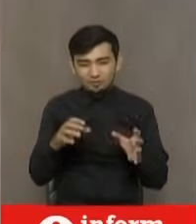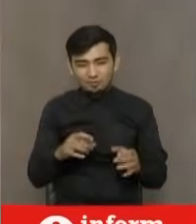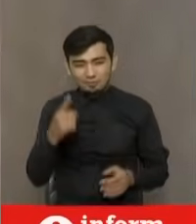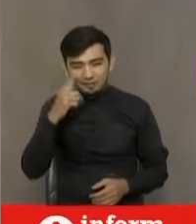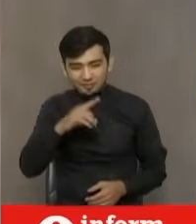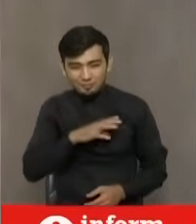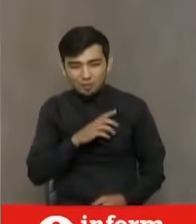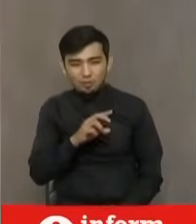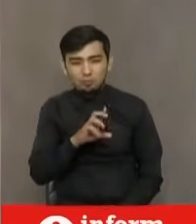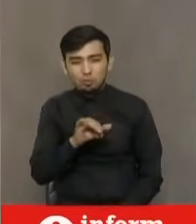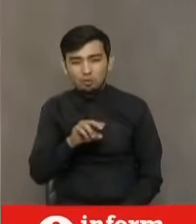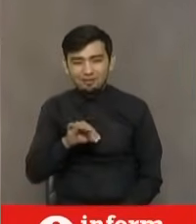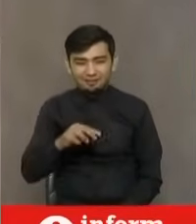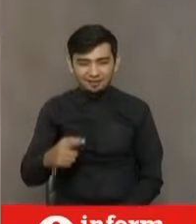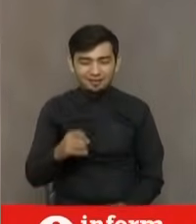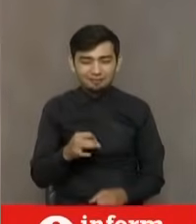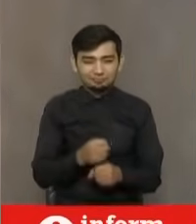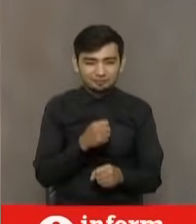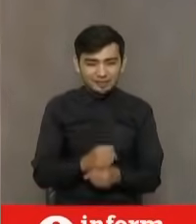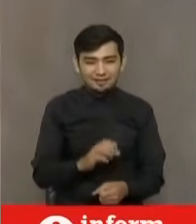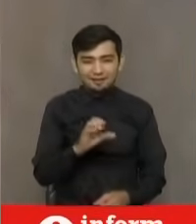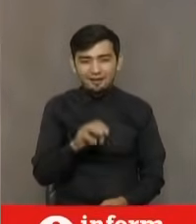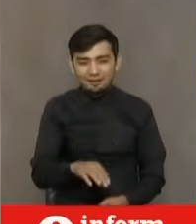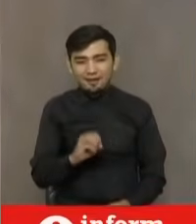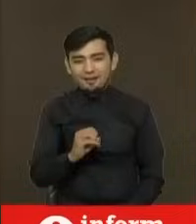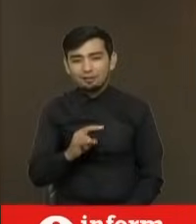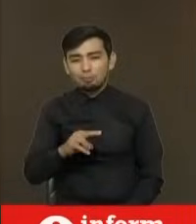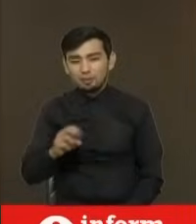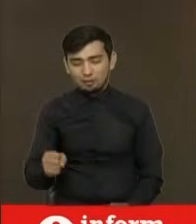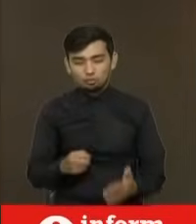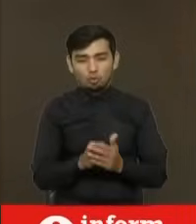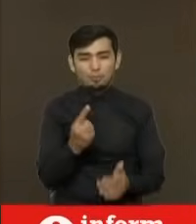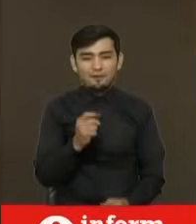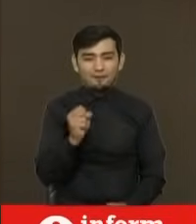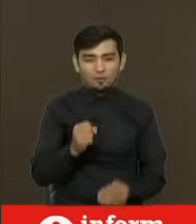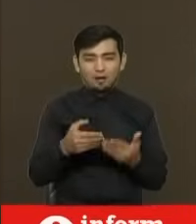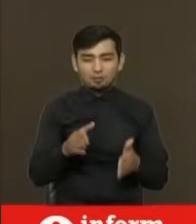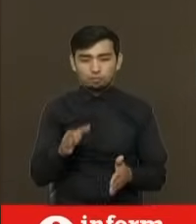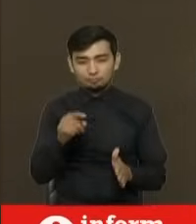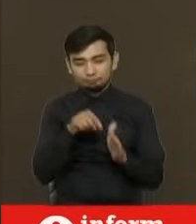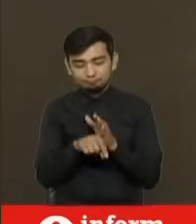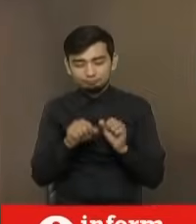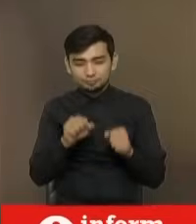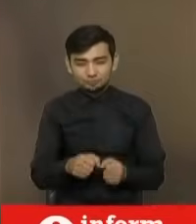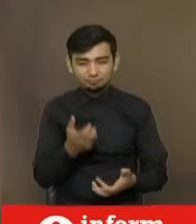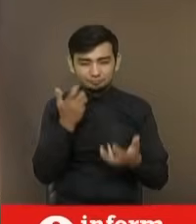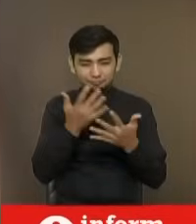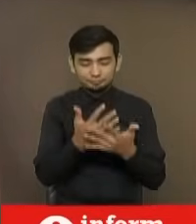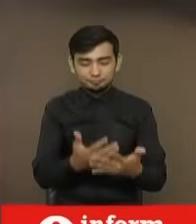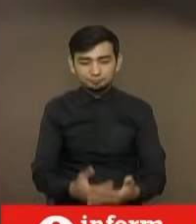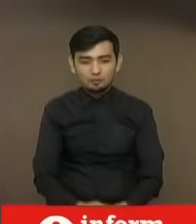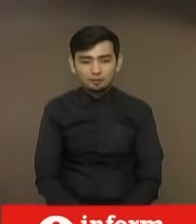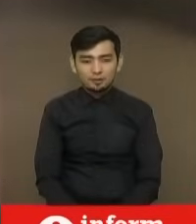кибербуллингу будут доступны для обсуждения на сайте открытый нпа до 1 августа Оксана матасова Рамиль Ду сумов информбюро